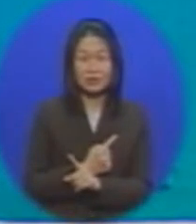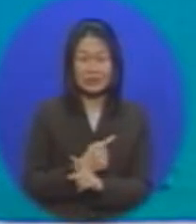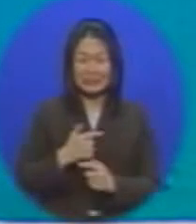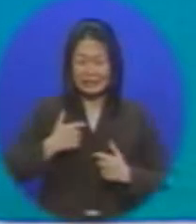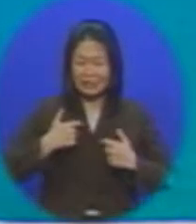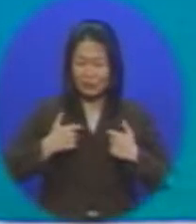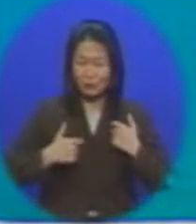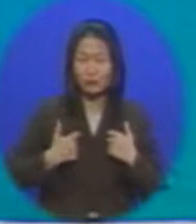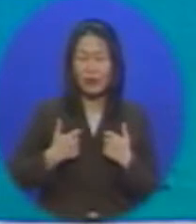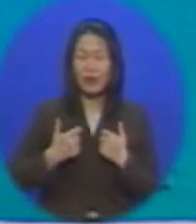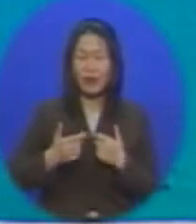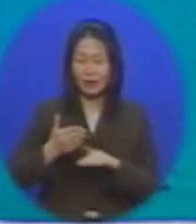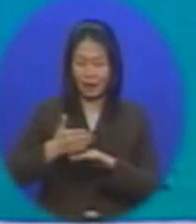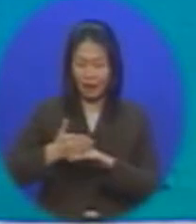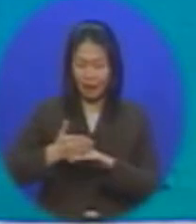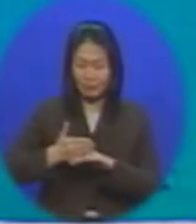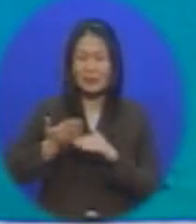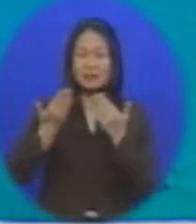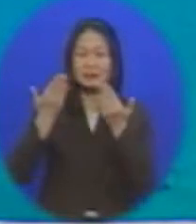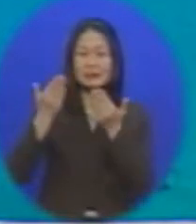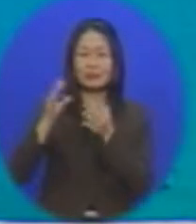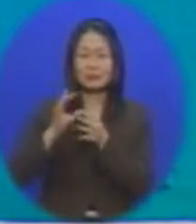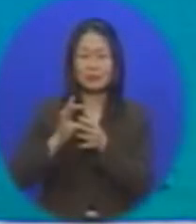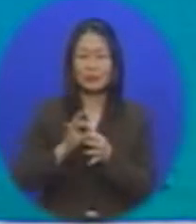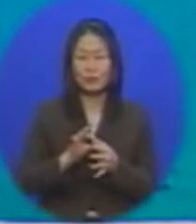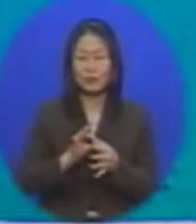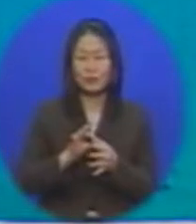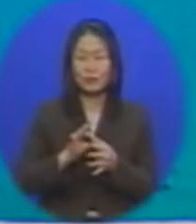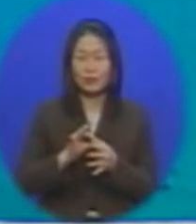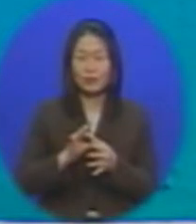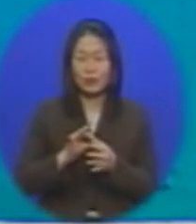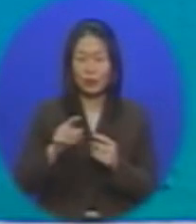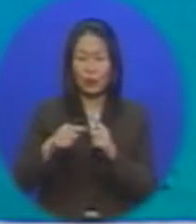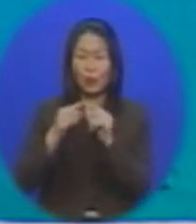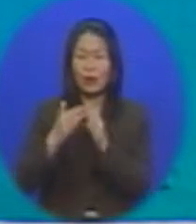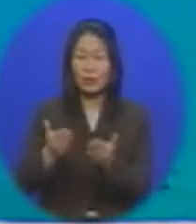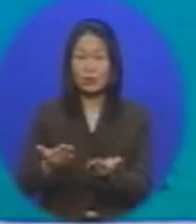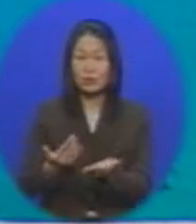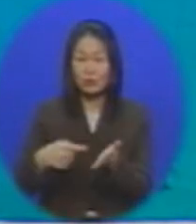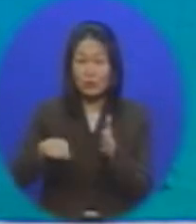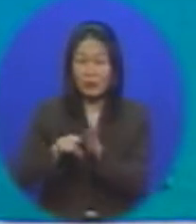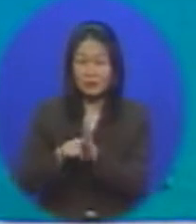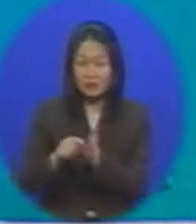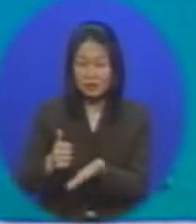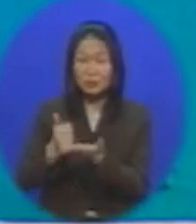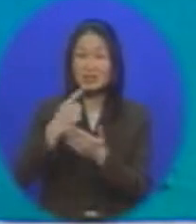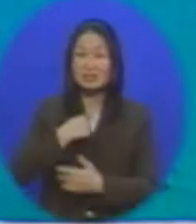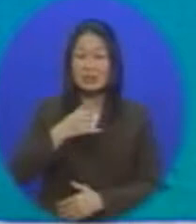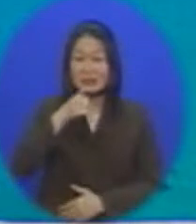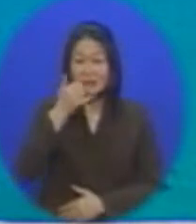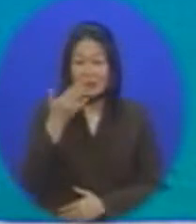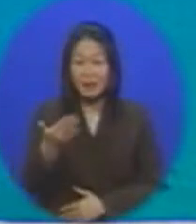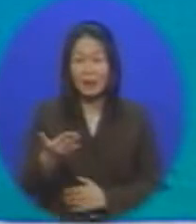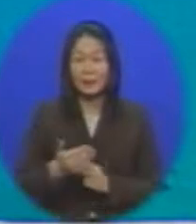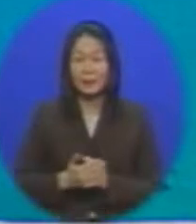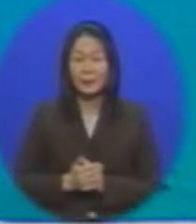기쁘게 감사함으로 그렇게 교회를 위해서 섬 기 셔 떤 적이 있었나요